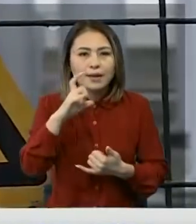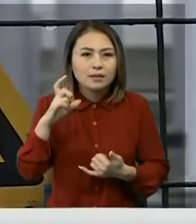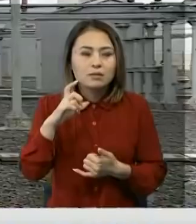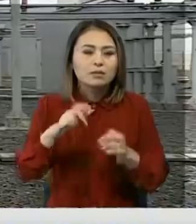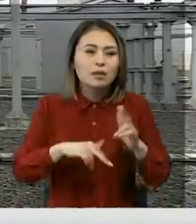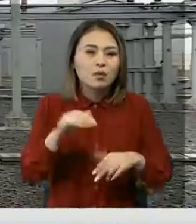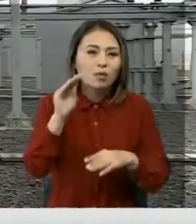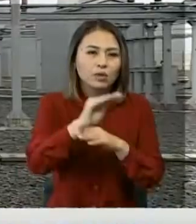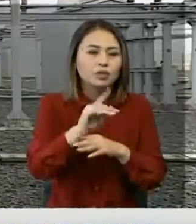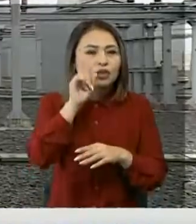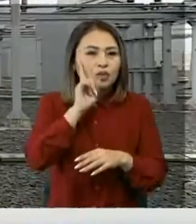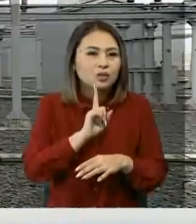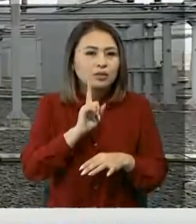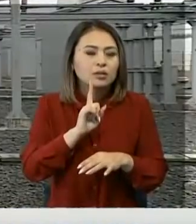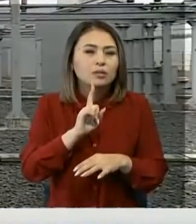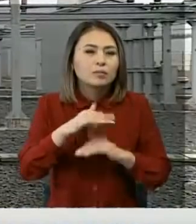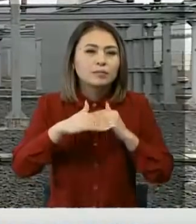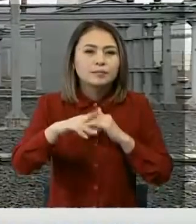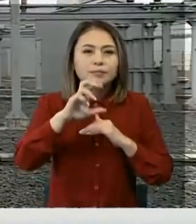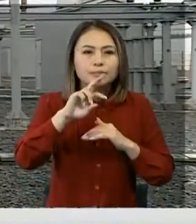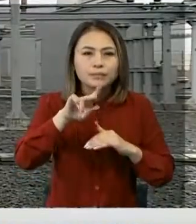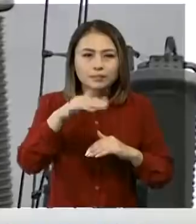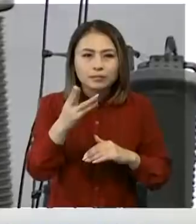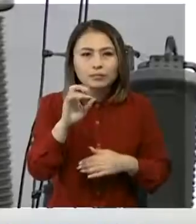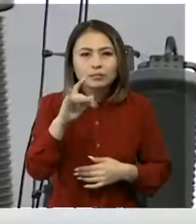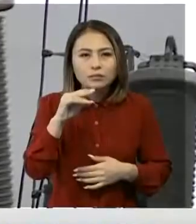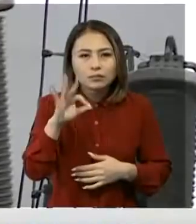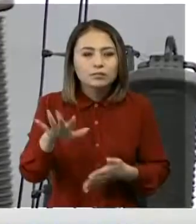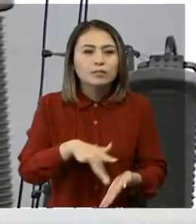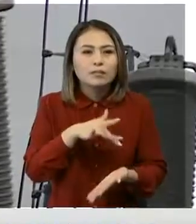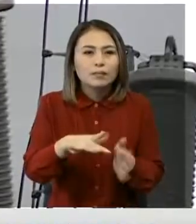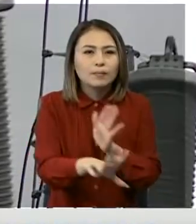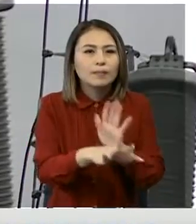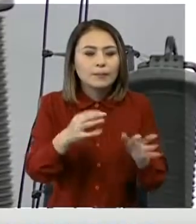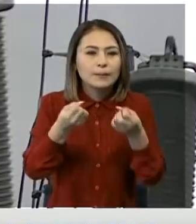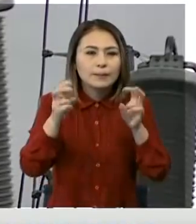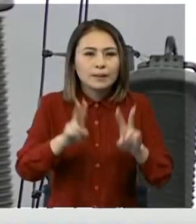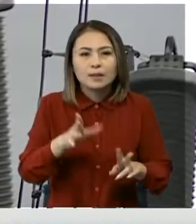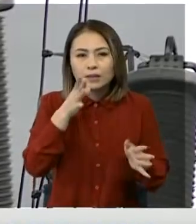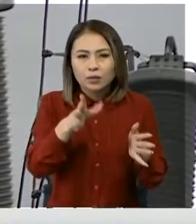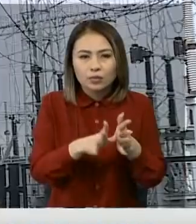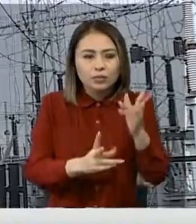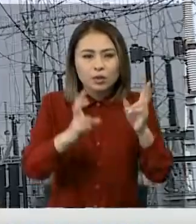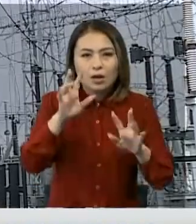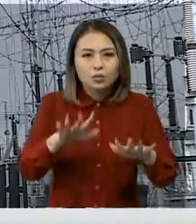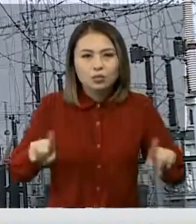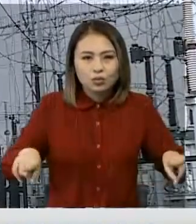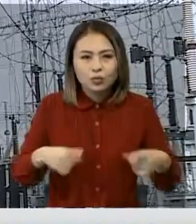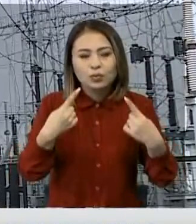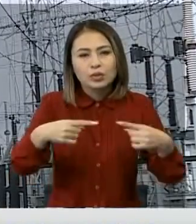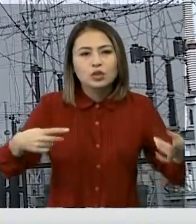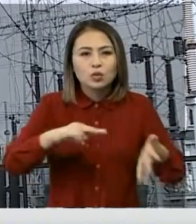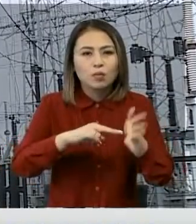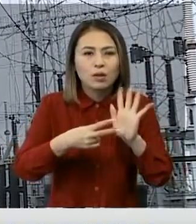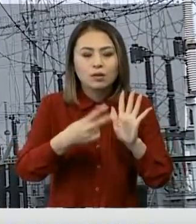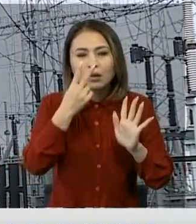Әзірге АЭС салуға қолайлы жер ретінде Балқаш пен Курчатов қалалары таңдалған. Мамандардың айтуынша, энергетикалық өндірісті арттыру үшін